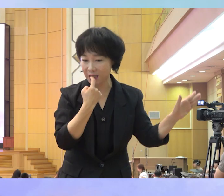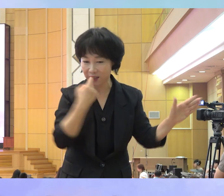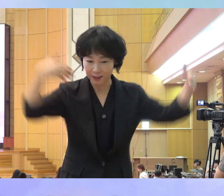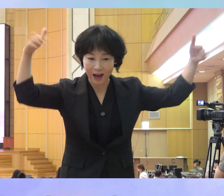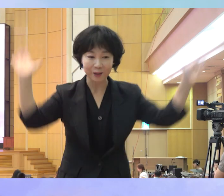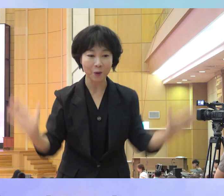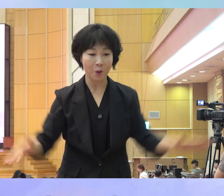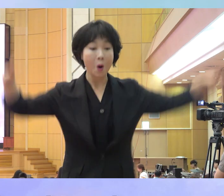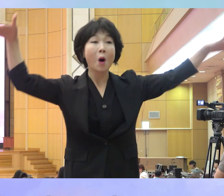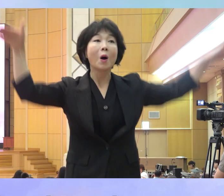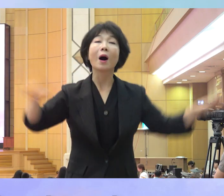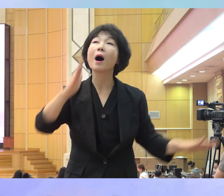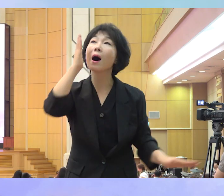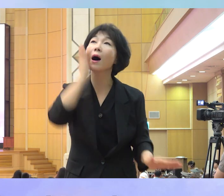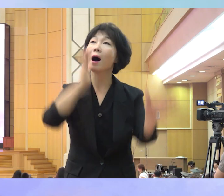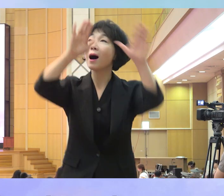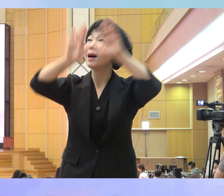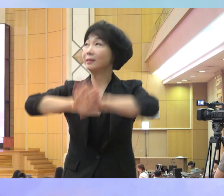생명도 천사도